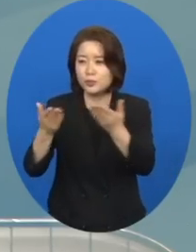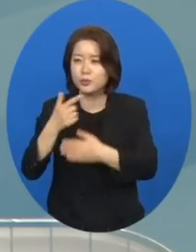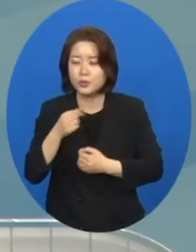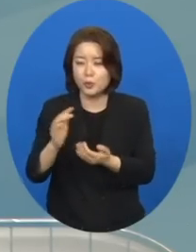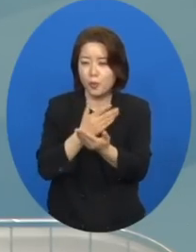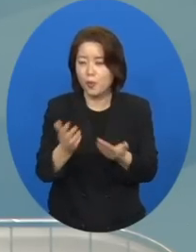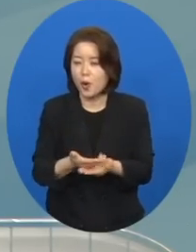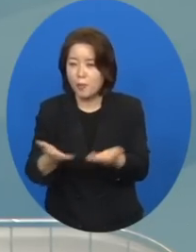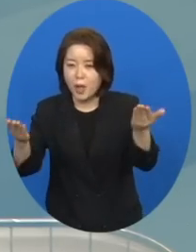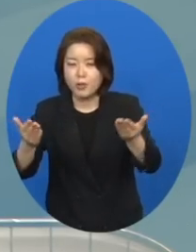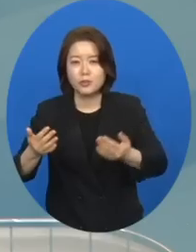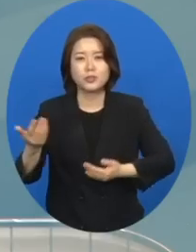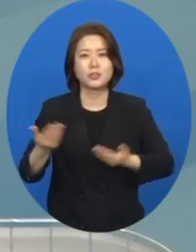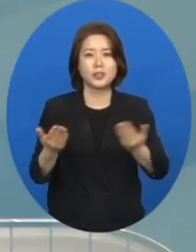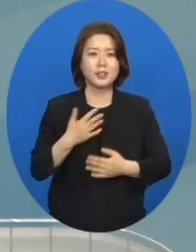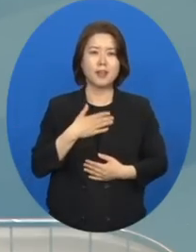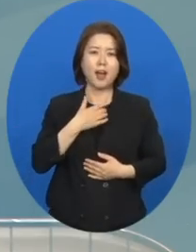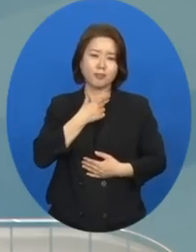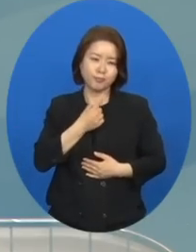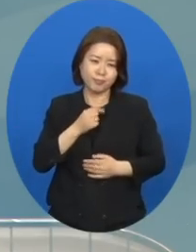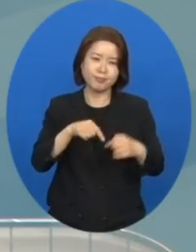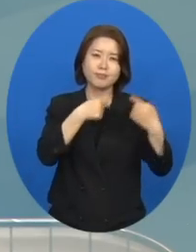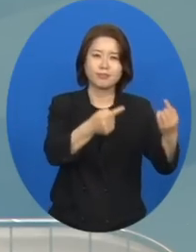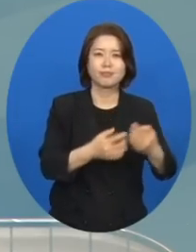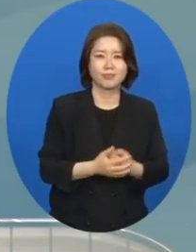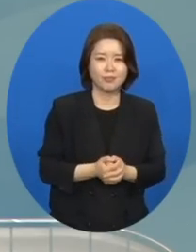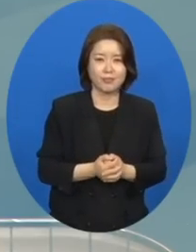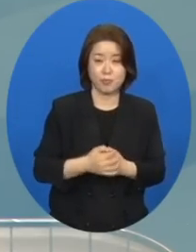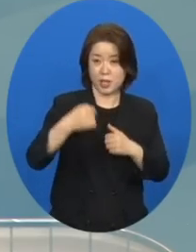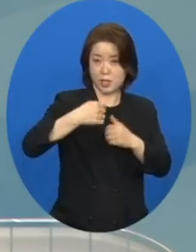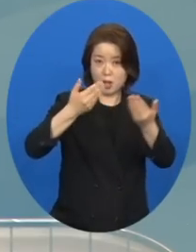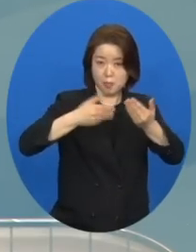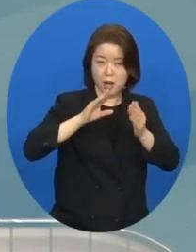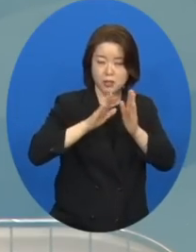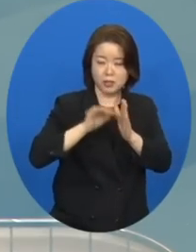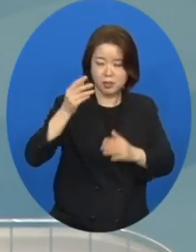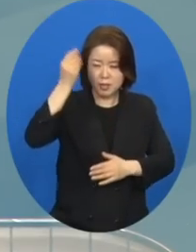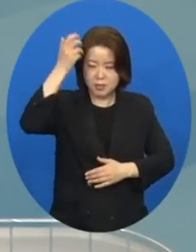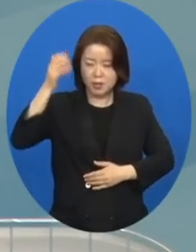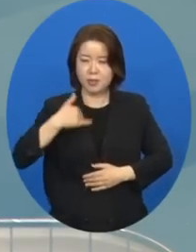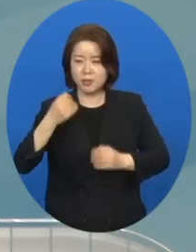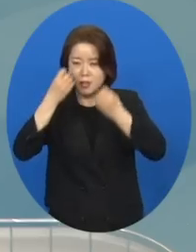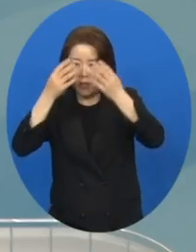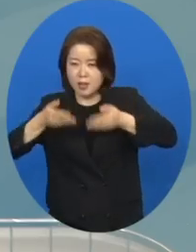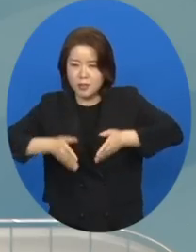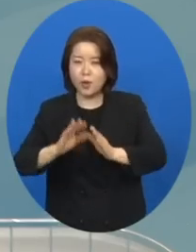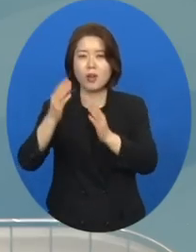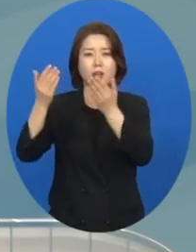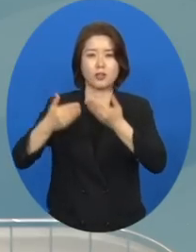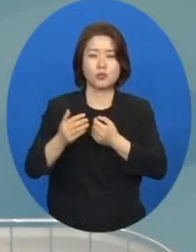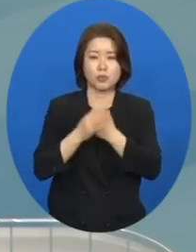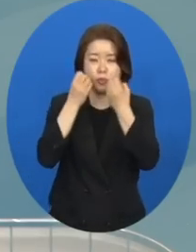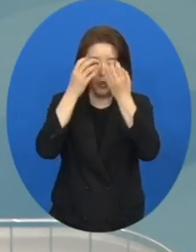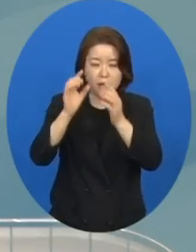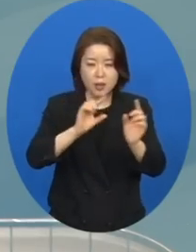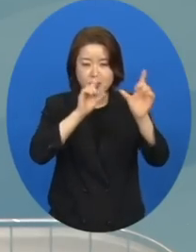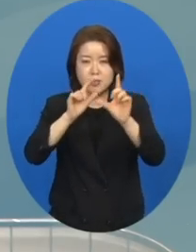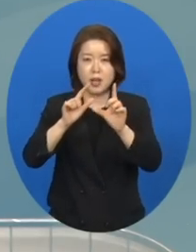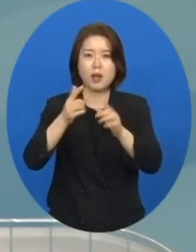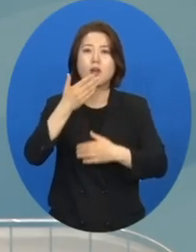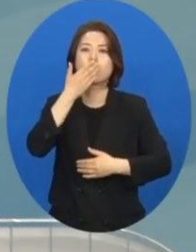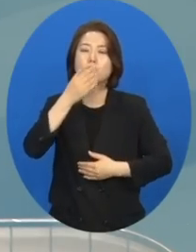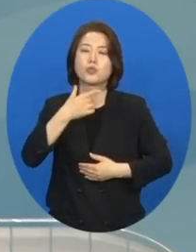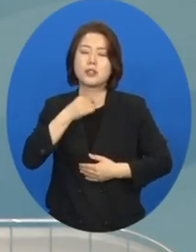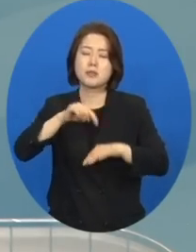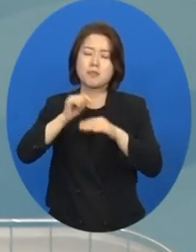나눠주는 일을 하고 싶은 마음이 듭니다 양육을 받으며 성령이 우리를 거듭나게 하시고 새로운 삶을 살려는 마음을 쉰다는 것을